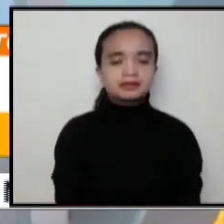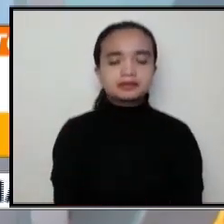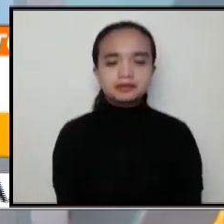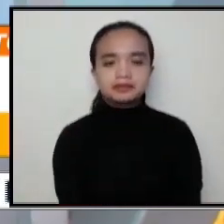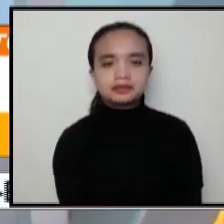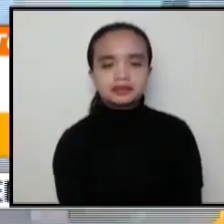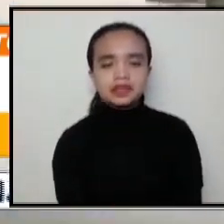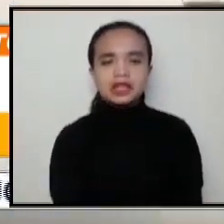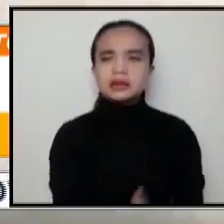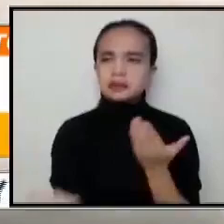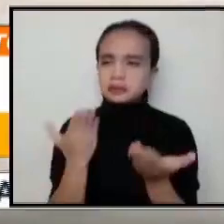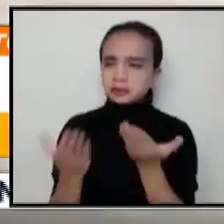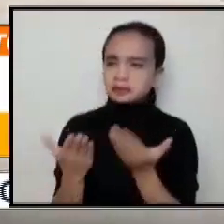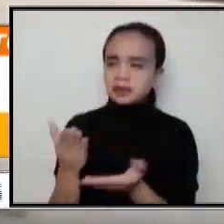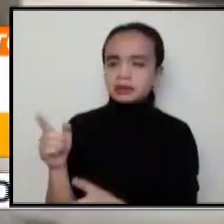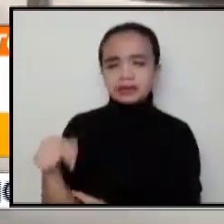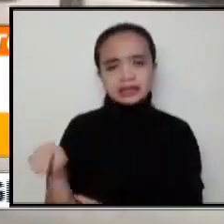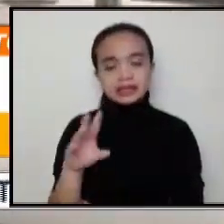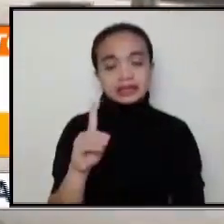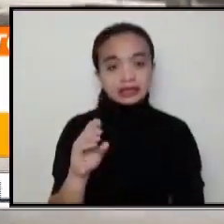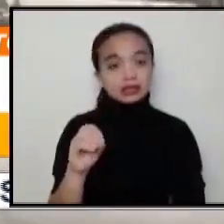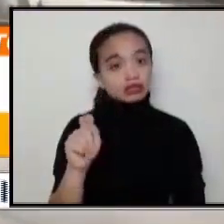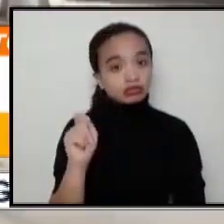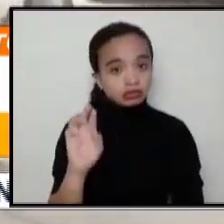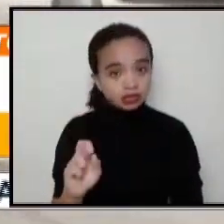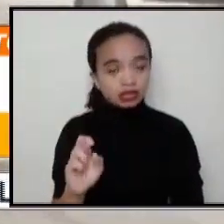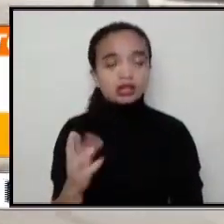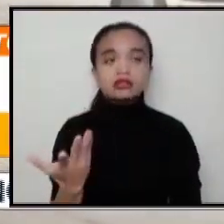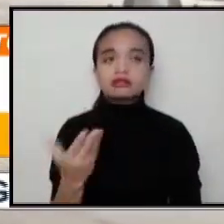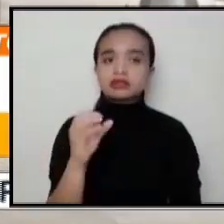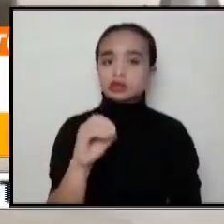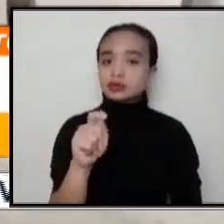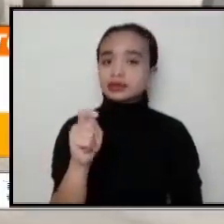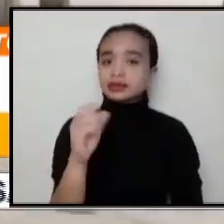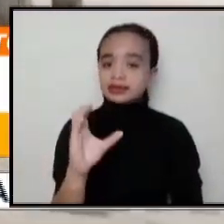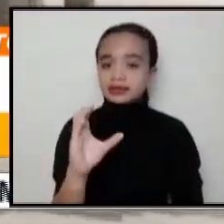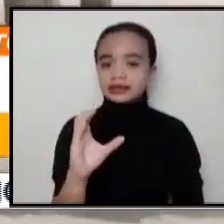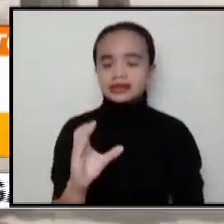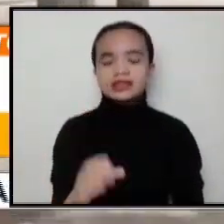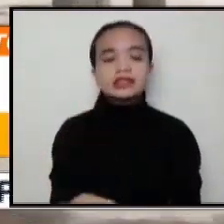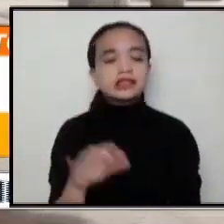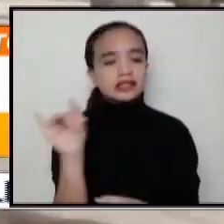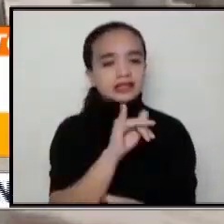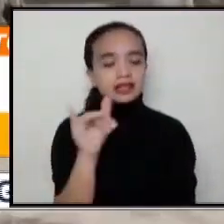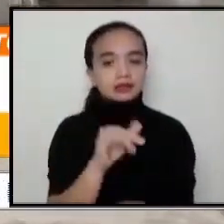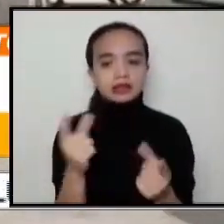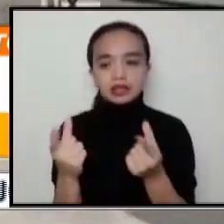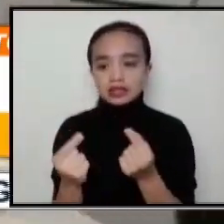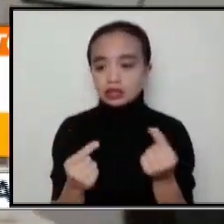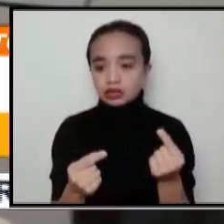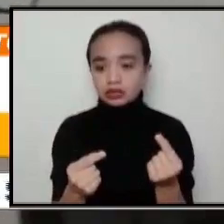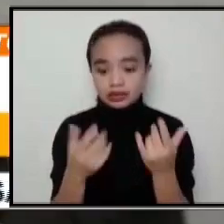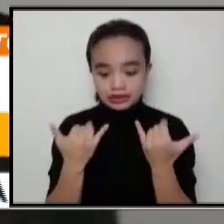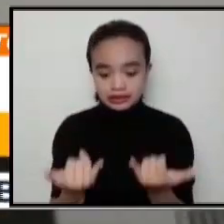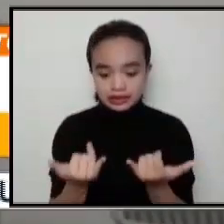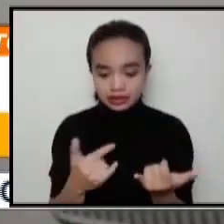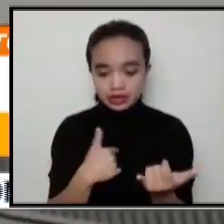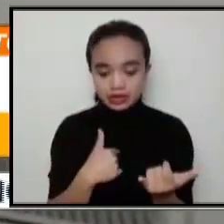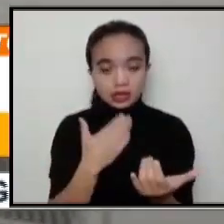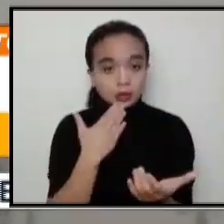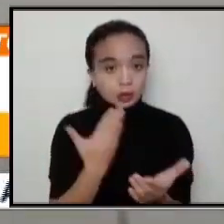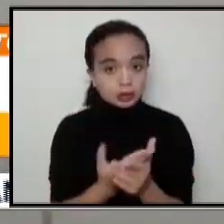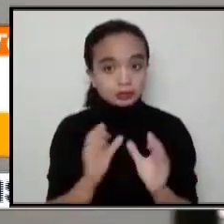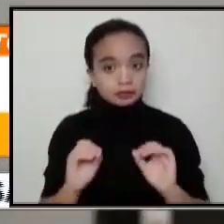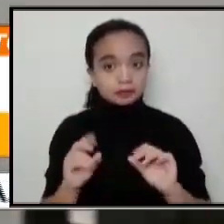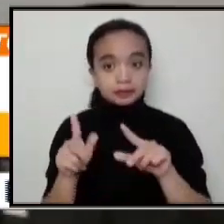on the part of the OTR, on the part of OTC, gaya ng ginagawa niyo sa akin ngayon, it's a good opportunity na